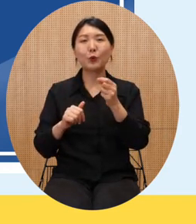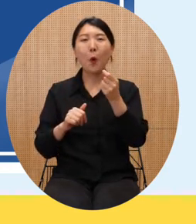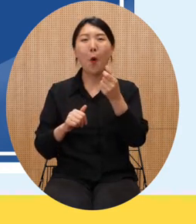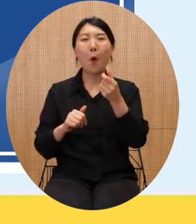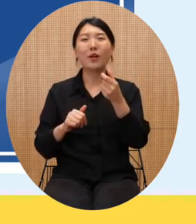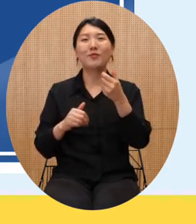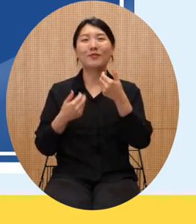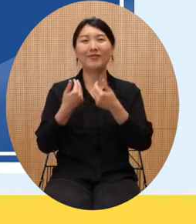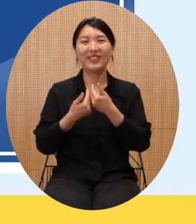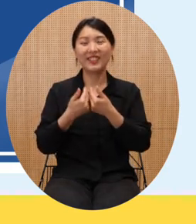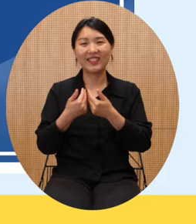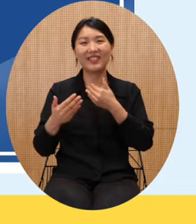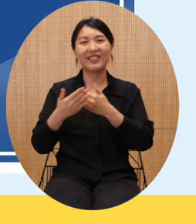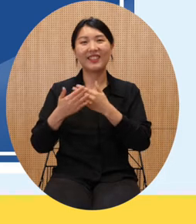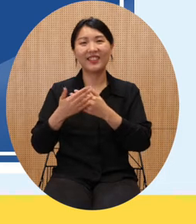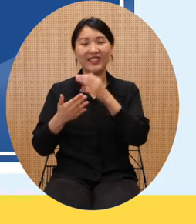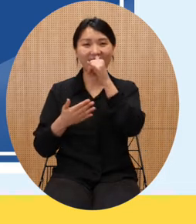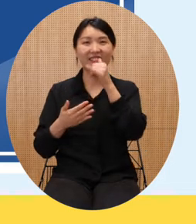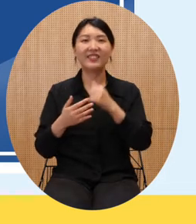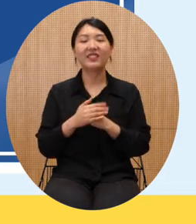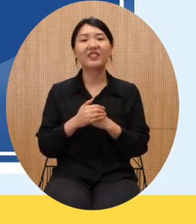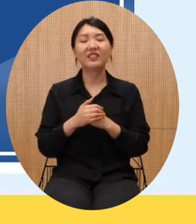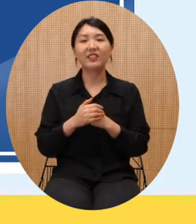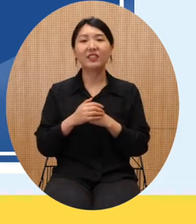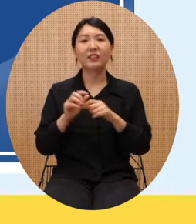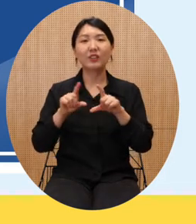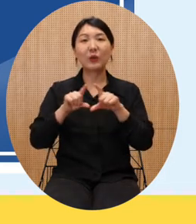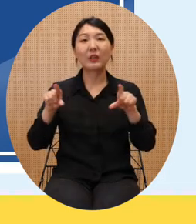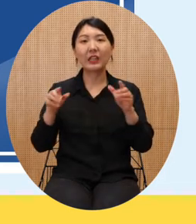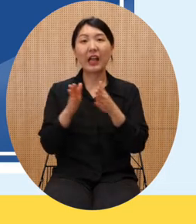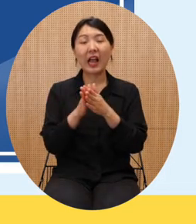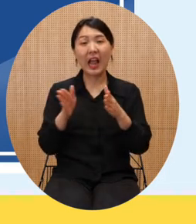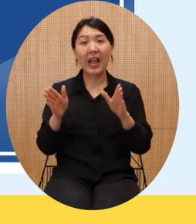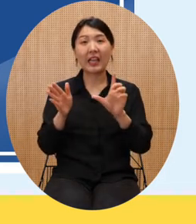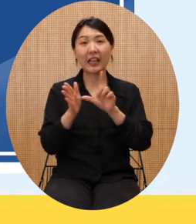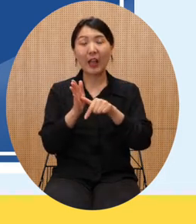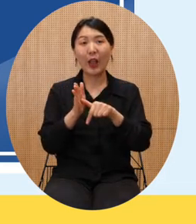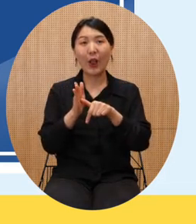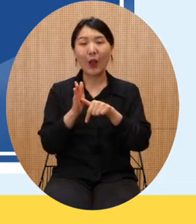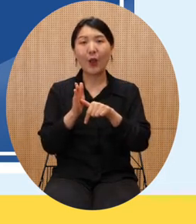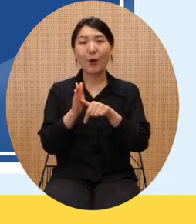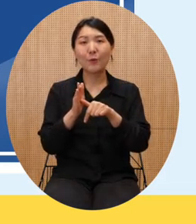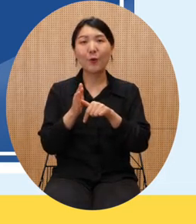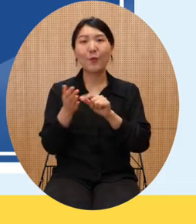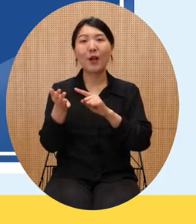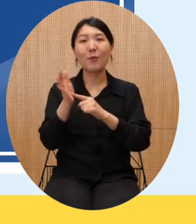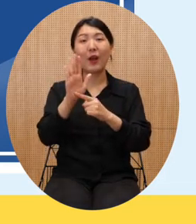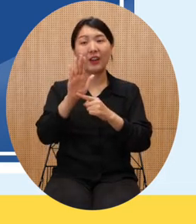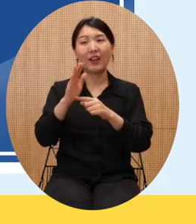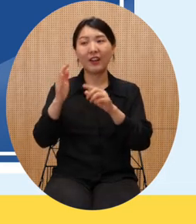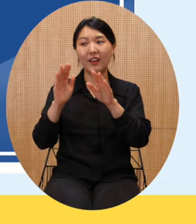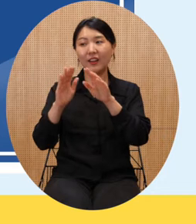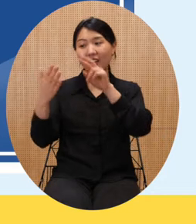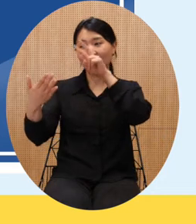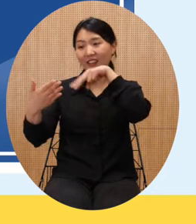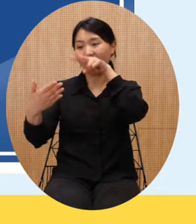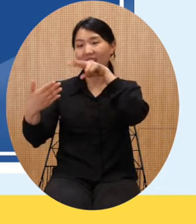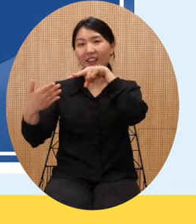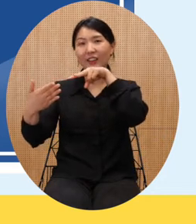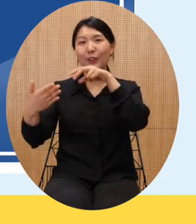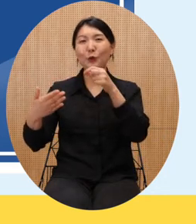나에 굉장히 좀 어른 것 같습니다. 이게 지금 보통 시작하면서 말씀을 드리고 가는데 지금 그 목차를 보고